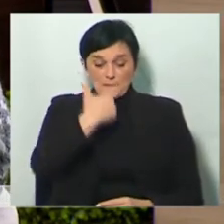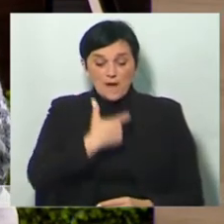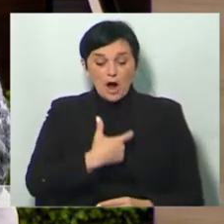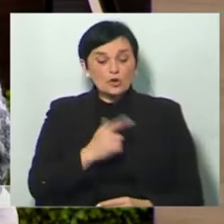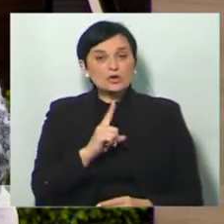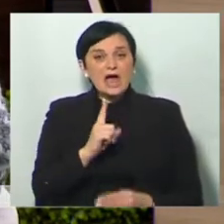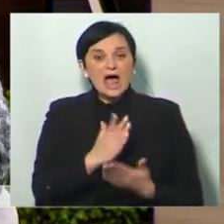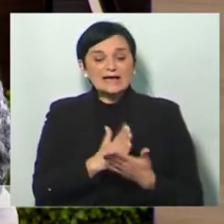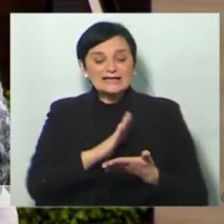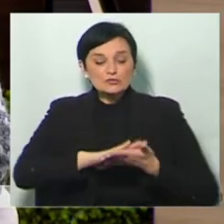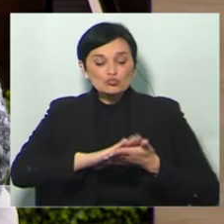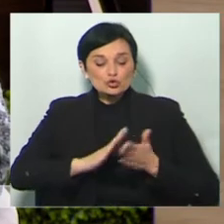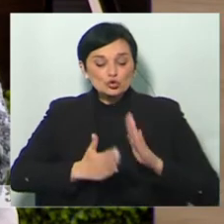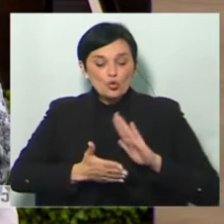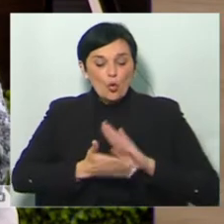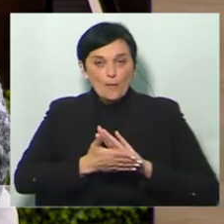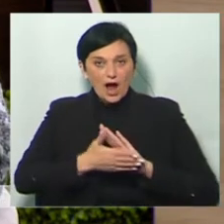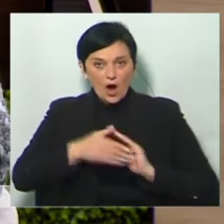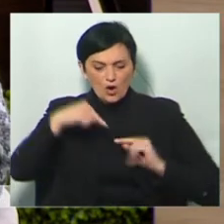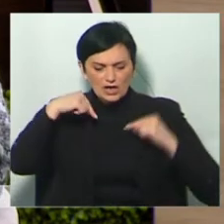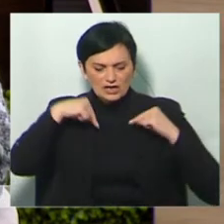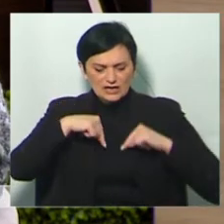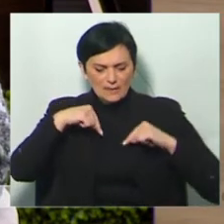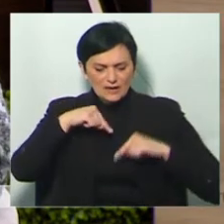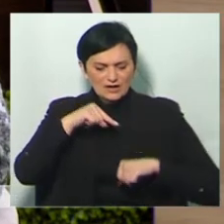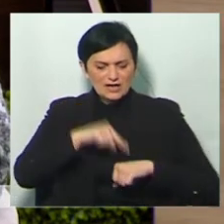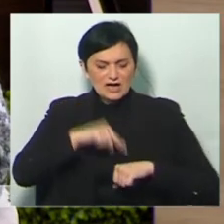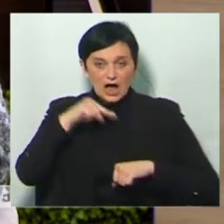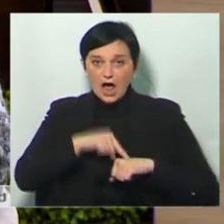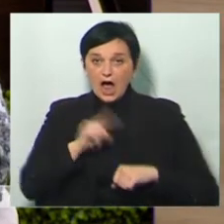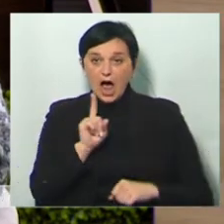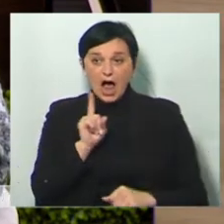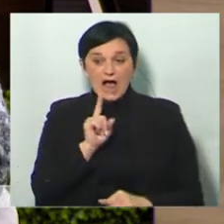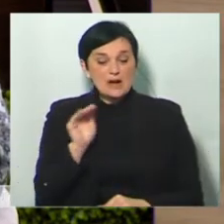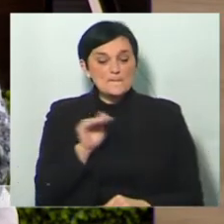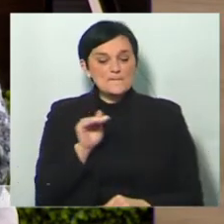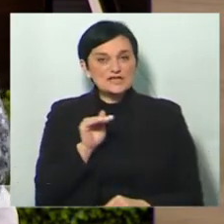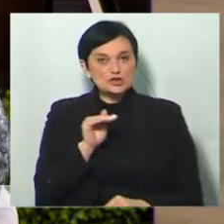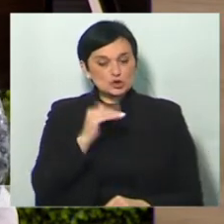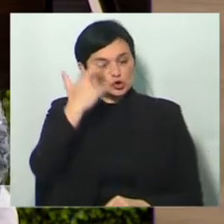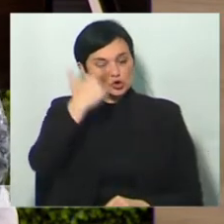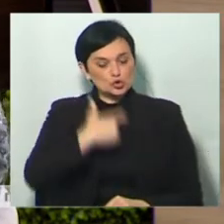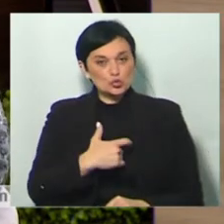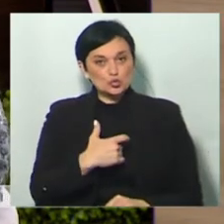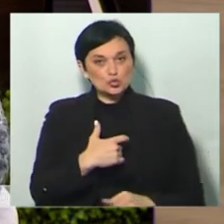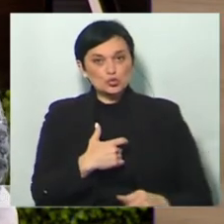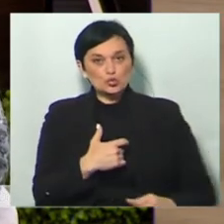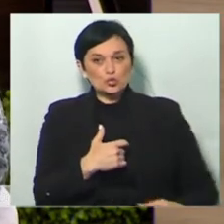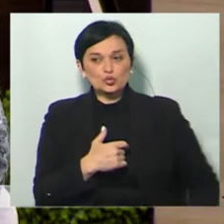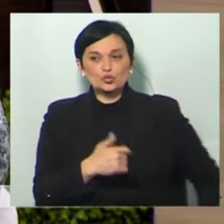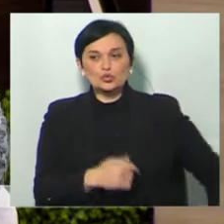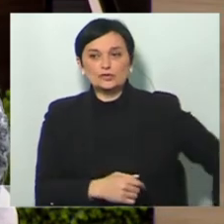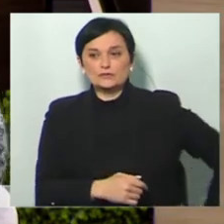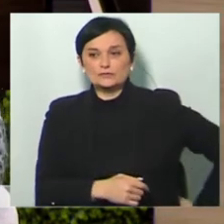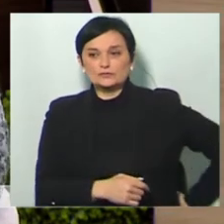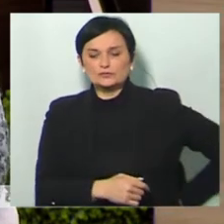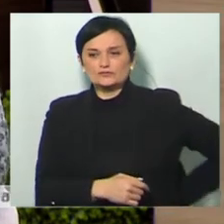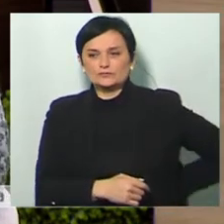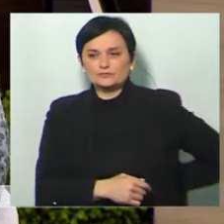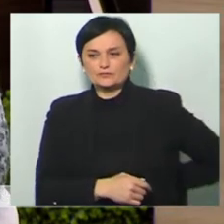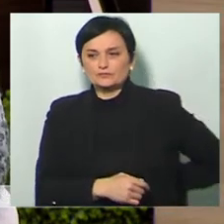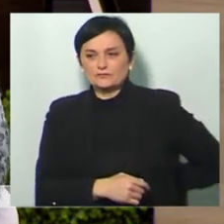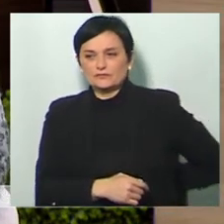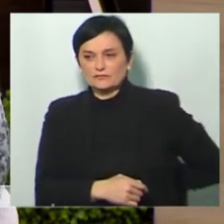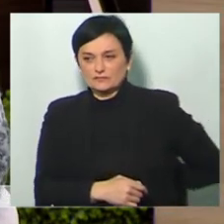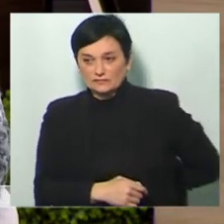mdgomareoba. Განცდითი მდგომარეობა. Და არა ფიზიკურად რომ მარტო ვარ. Არა, განცდითი. Არა მარტო